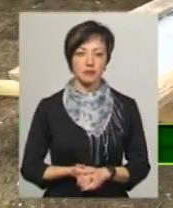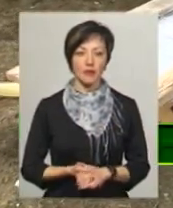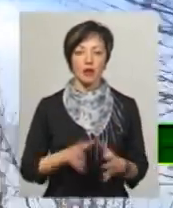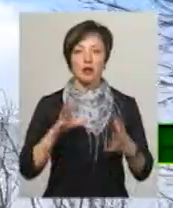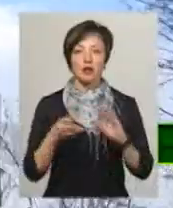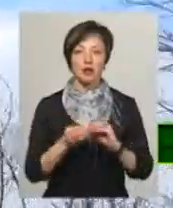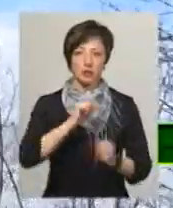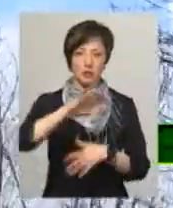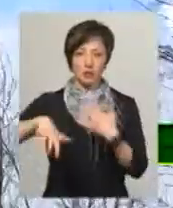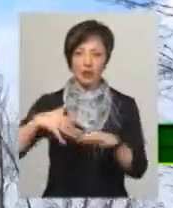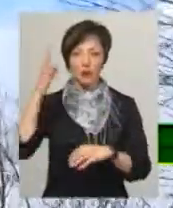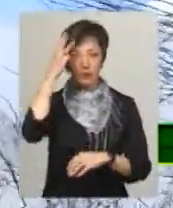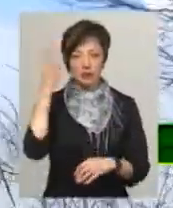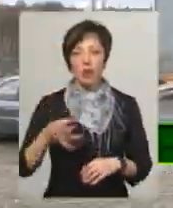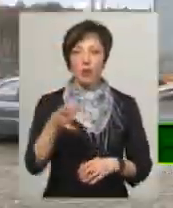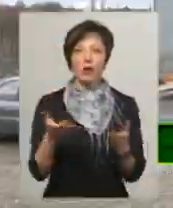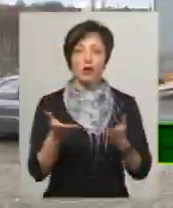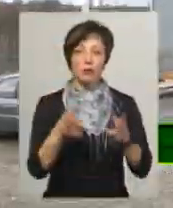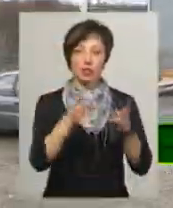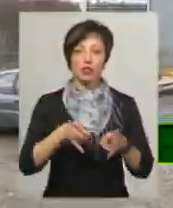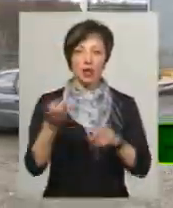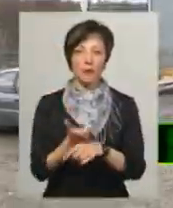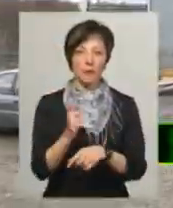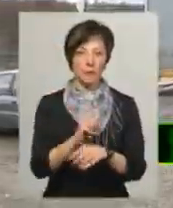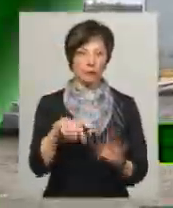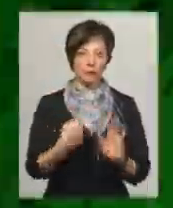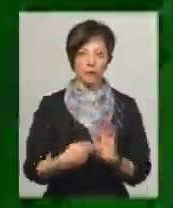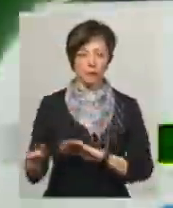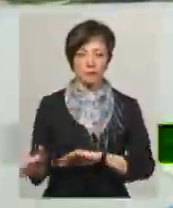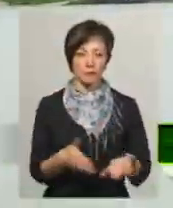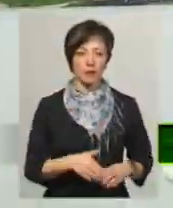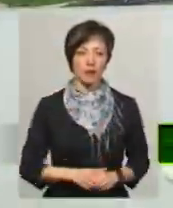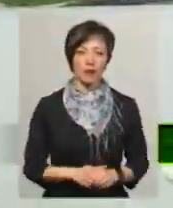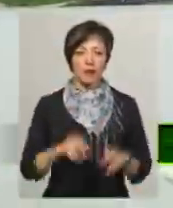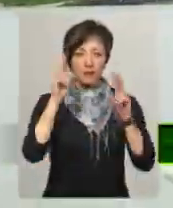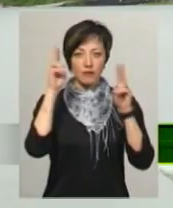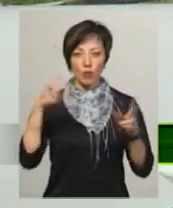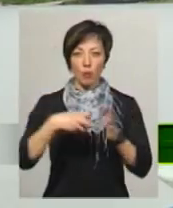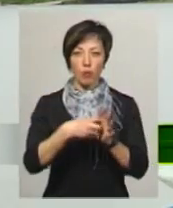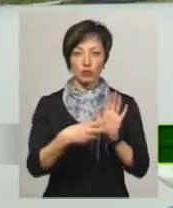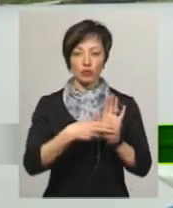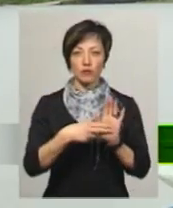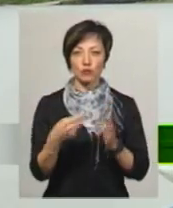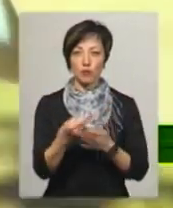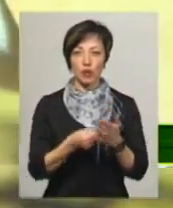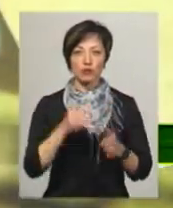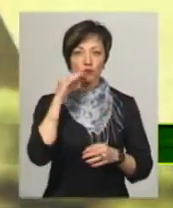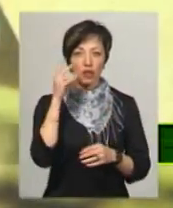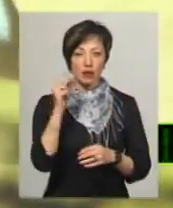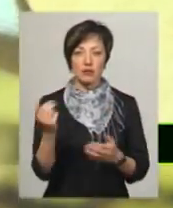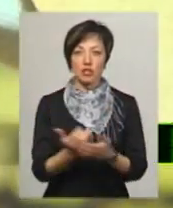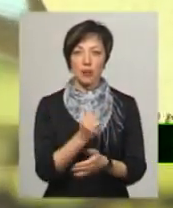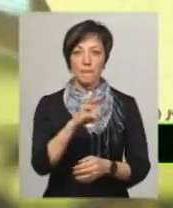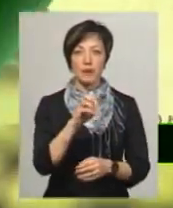Наслідки негоди на Хмельниччині. Які райони області постраждали найбільше? Невідому поштівку з зображенням Тараса Шевченка знайшли